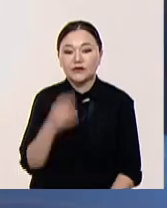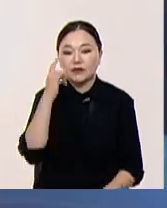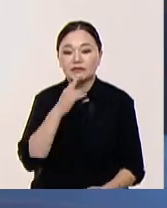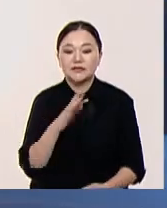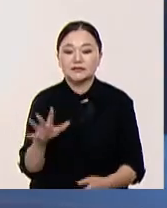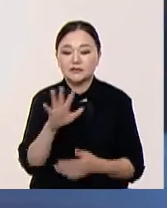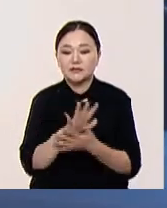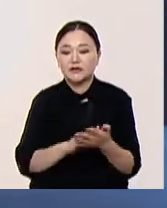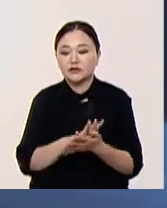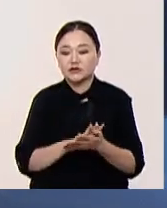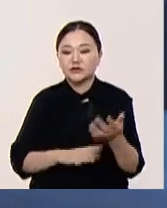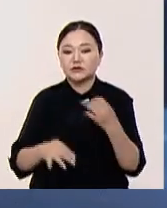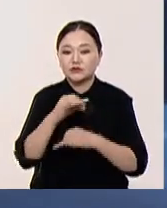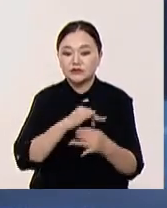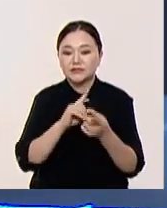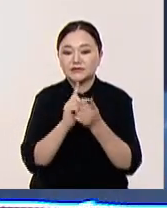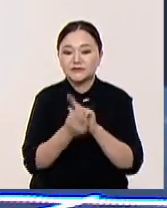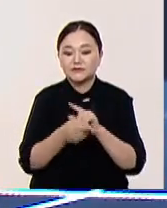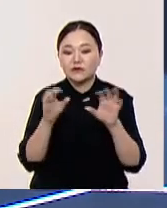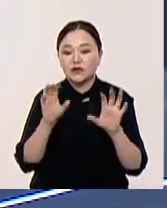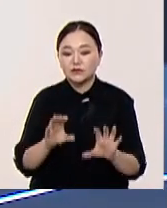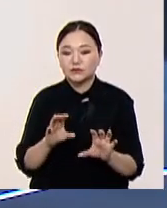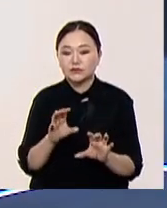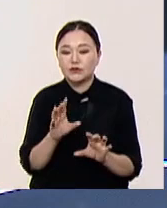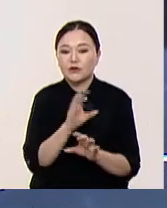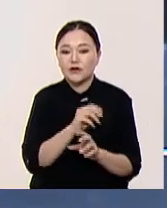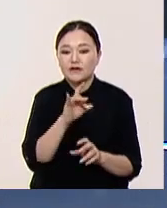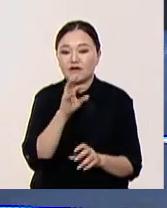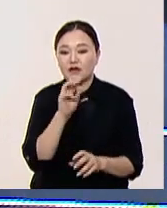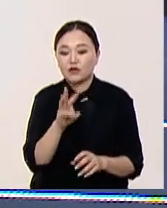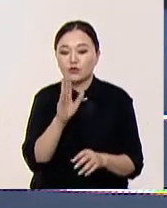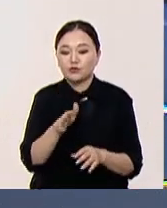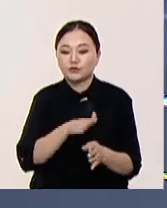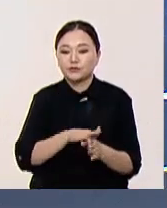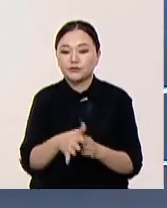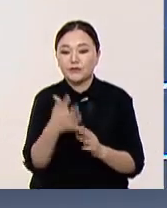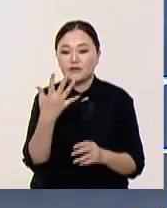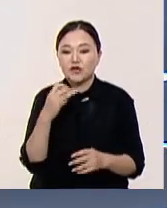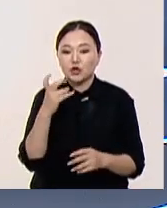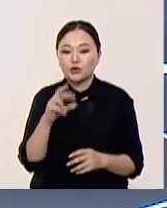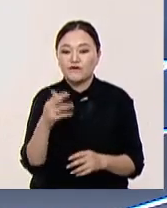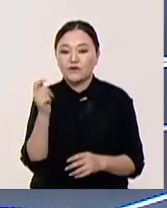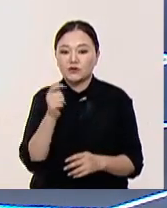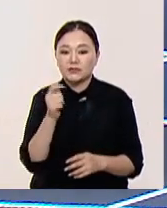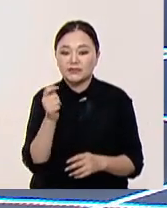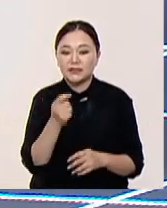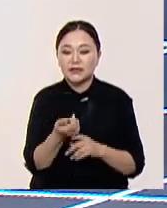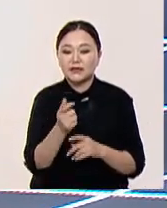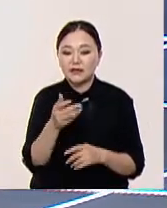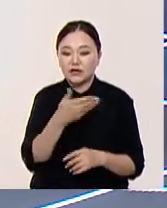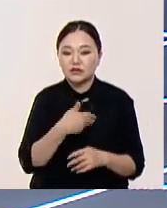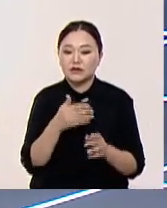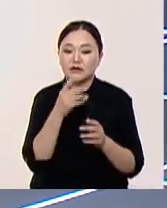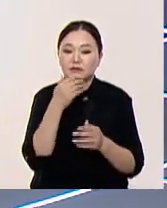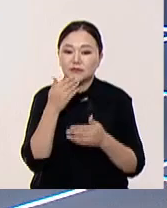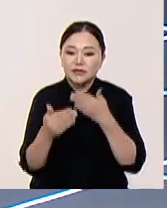А казахстанцы продолжают обсуждать изменения в Конституцию. Референдум состоится 5 июня в воскресенье. Наши корреспонденты